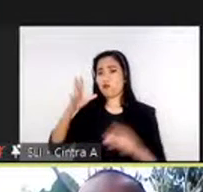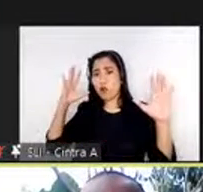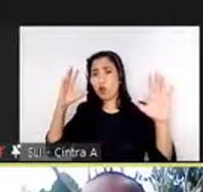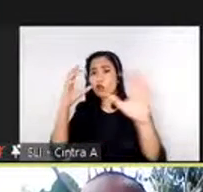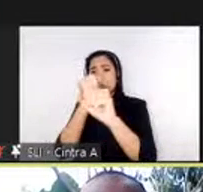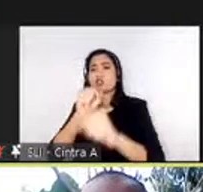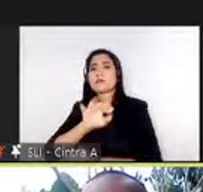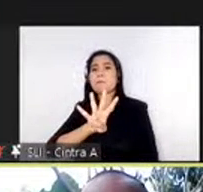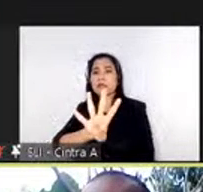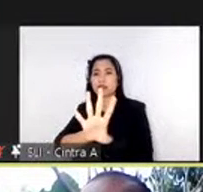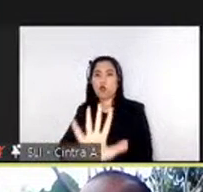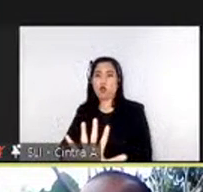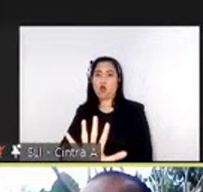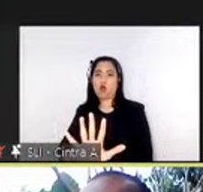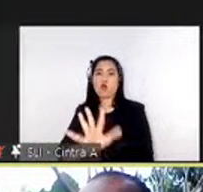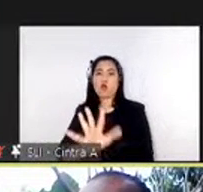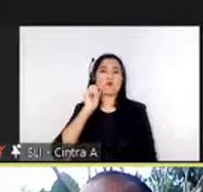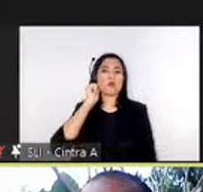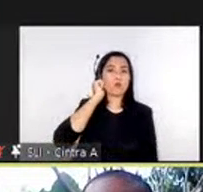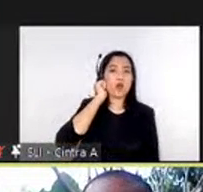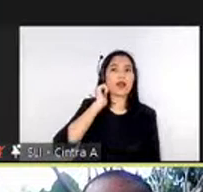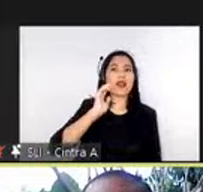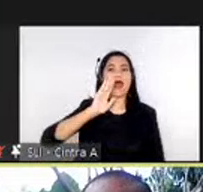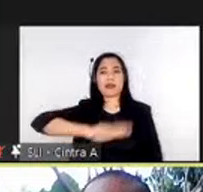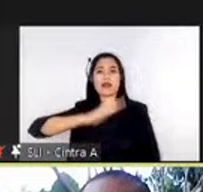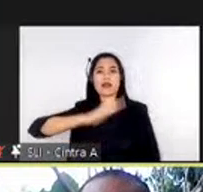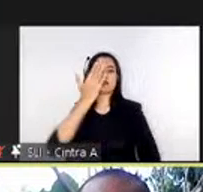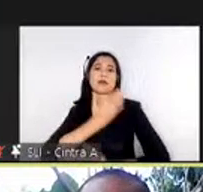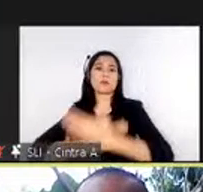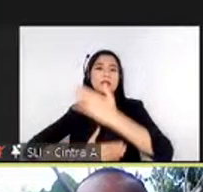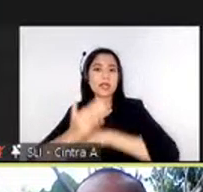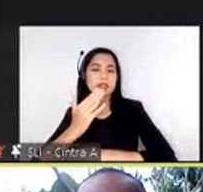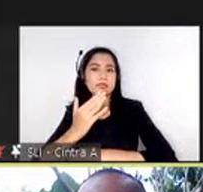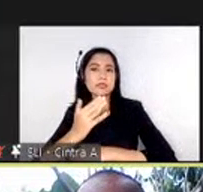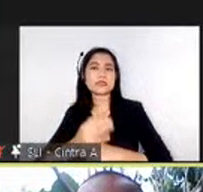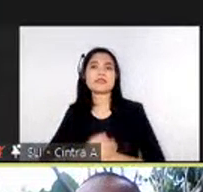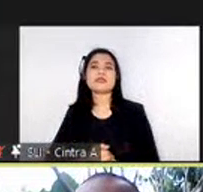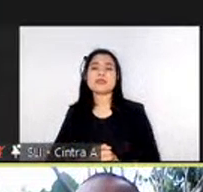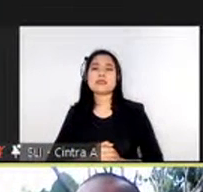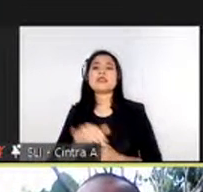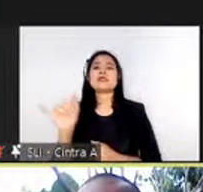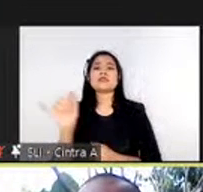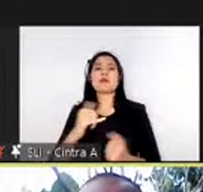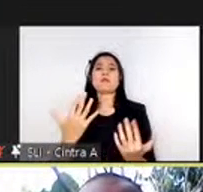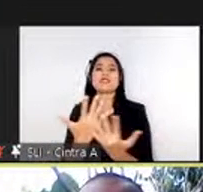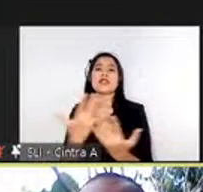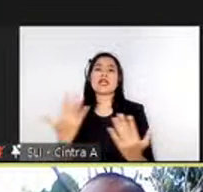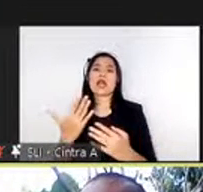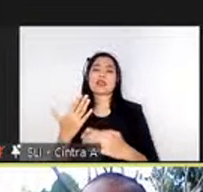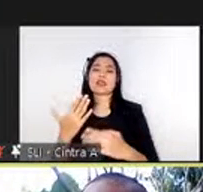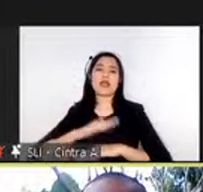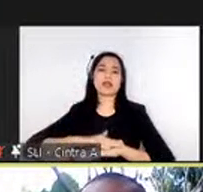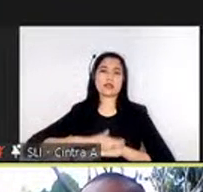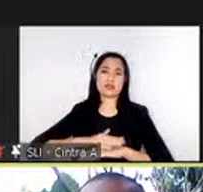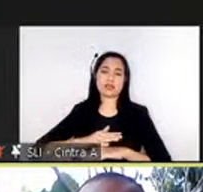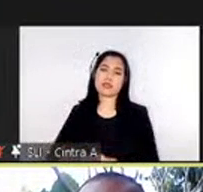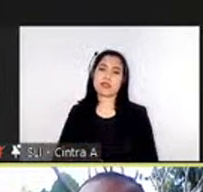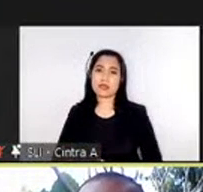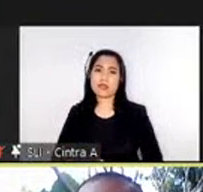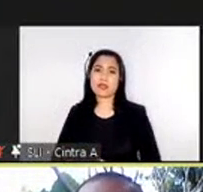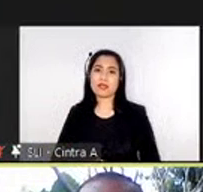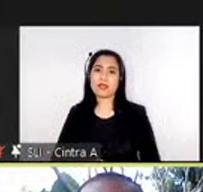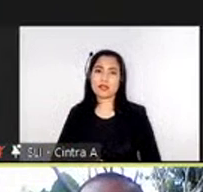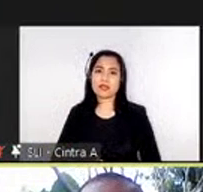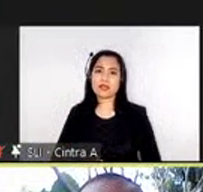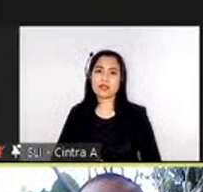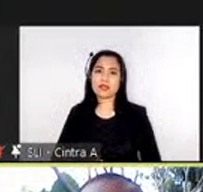saja perempuan anak penyandang disabilitas dan juga ee masyarakat adat sehingga aksi-aksi yang terkait dengan